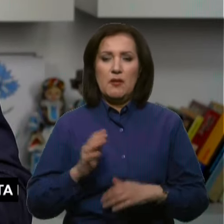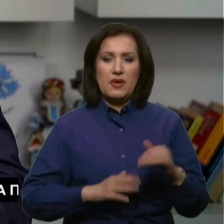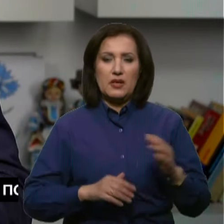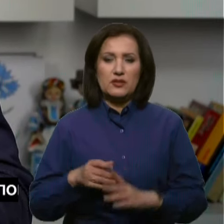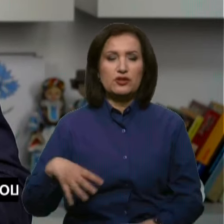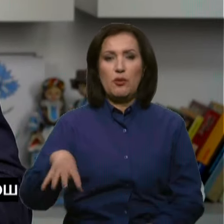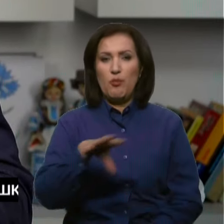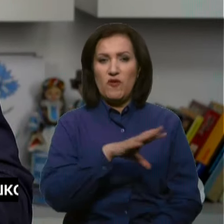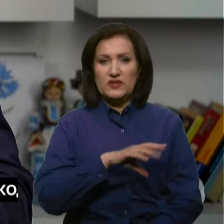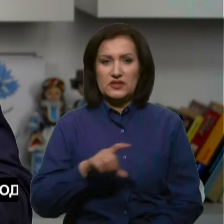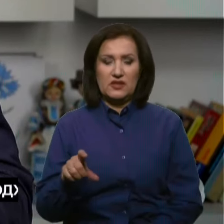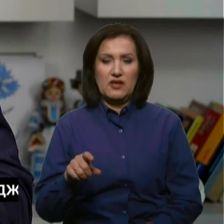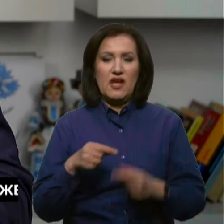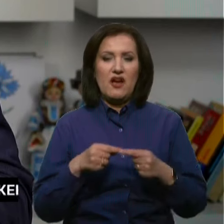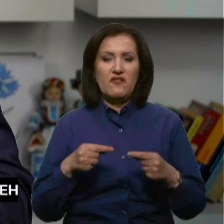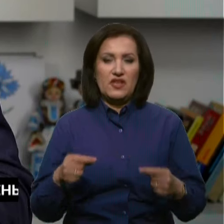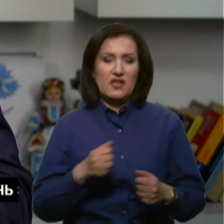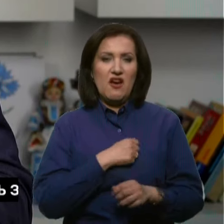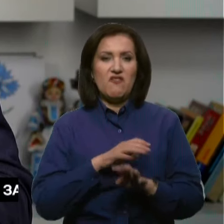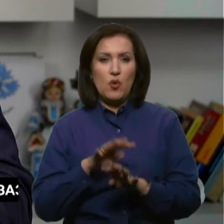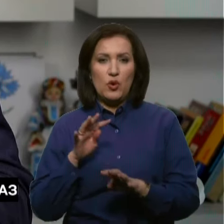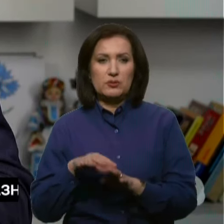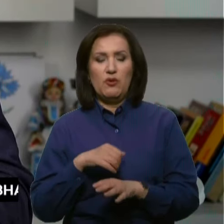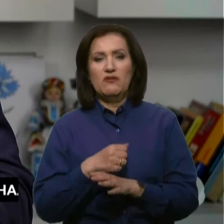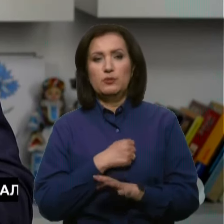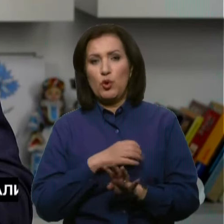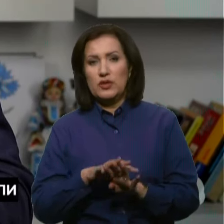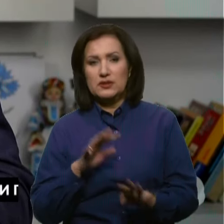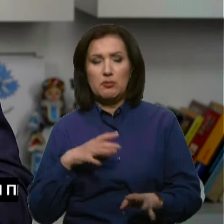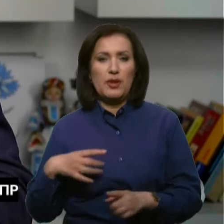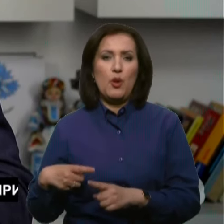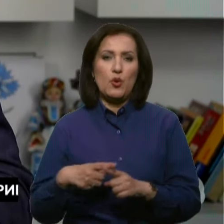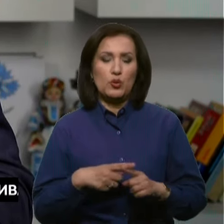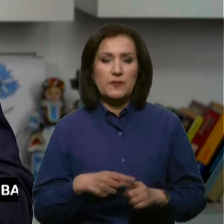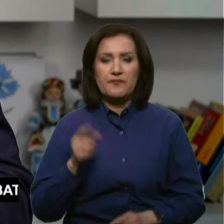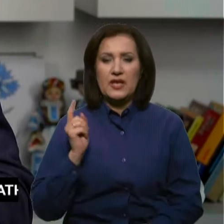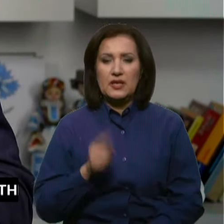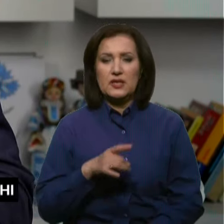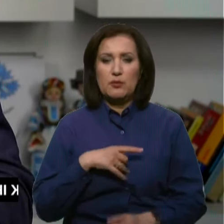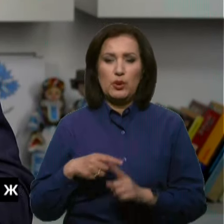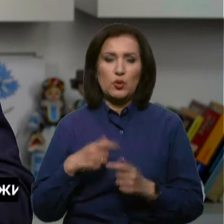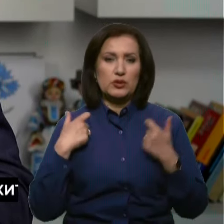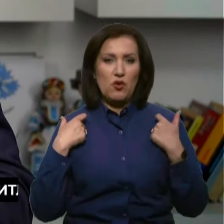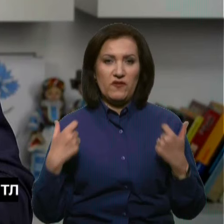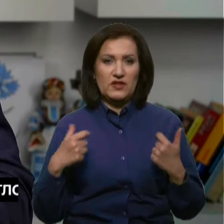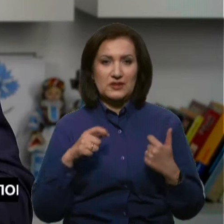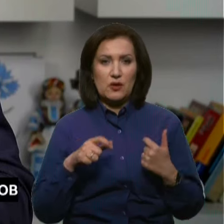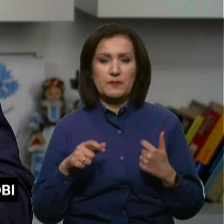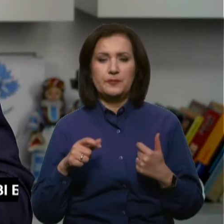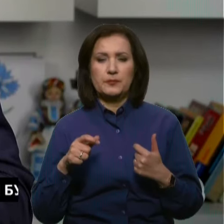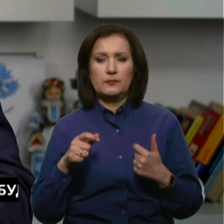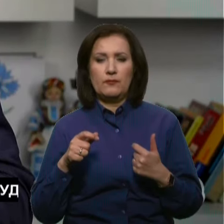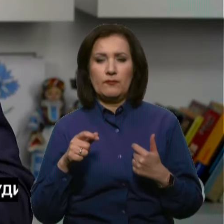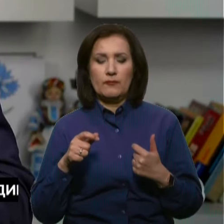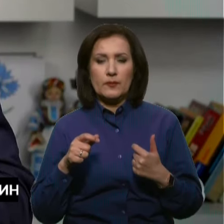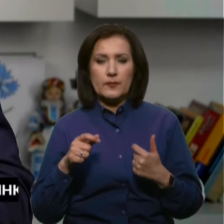практически по всех видах войсков, збройних силах Беларуси. 1000 белорусских офицеров прошли